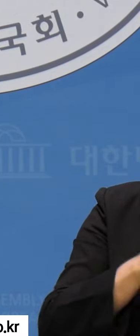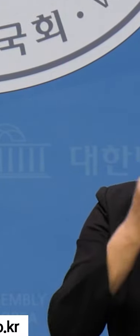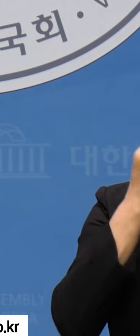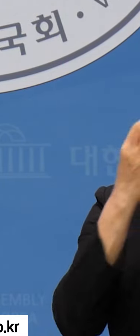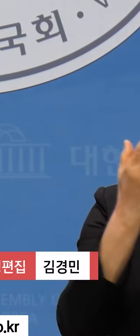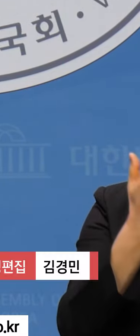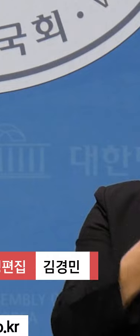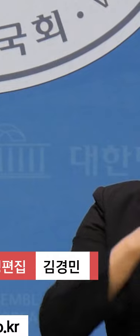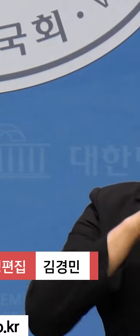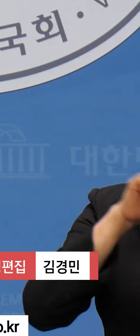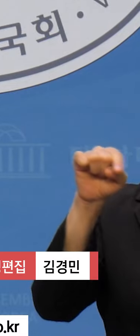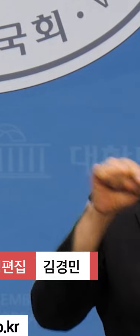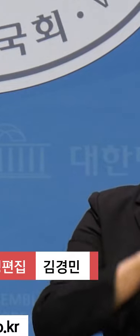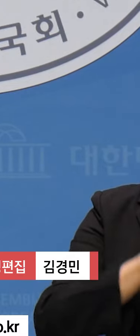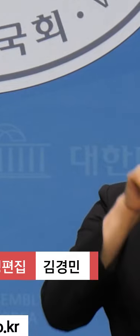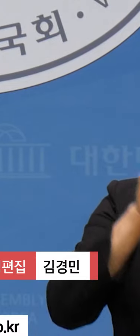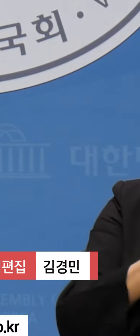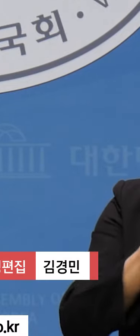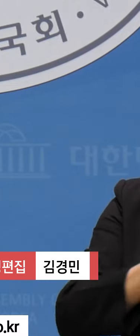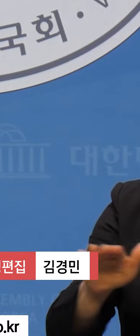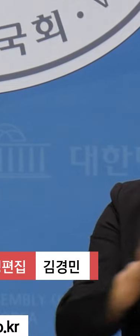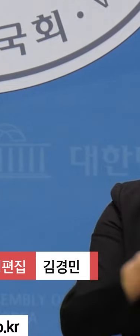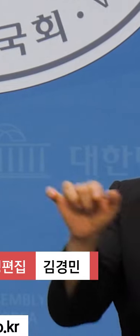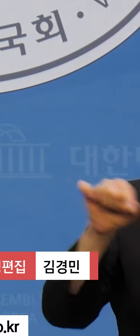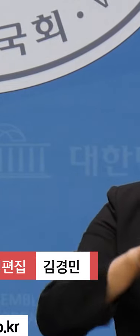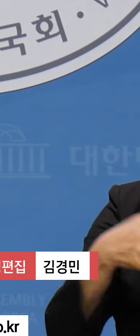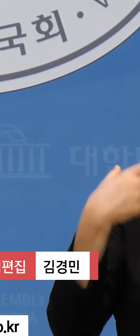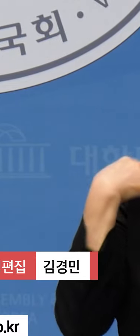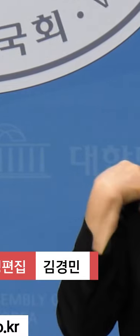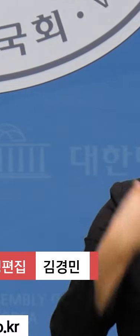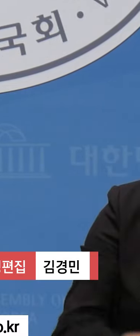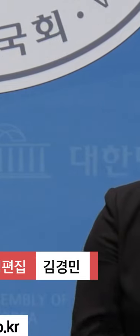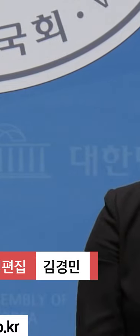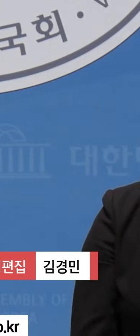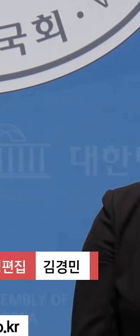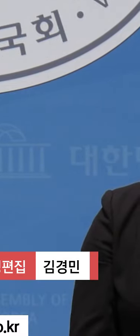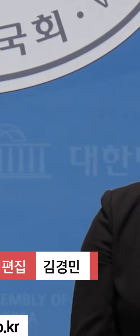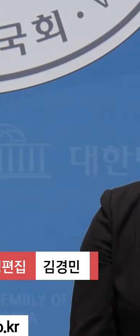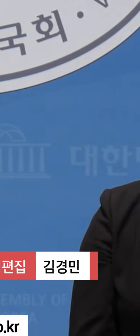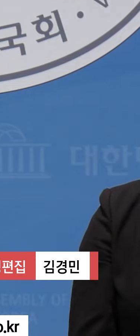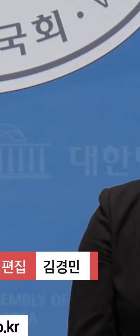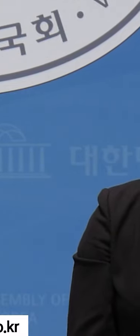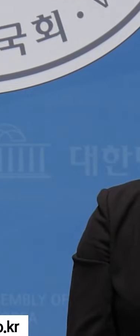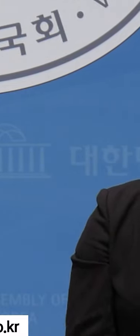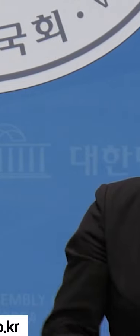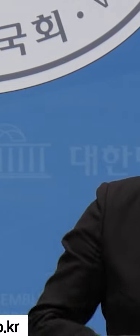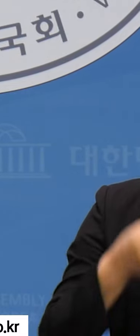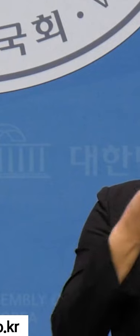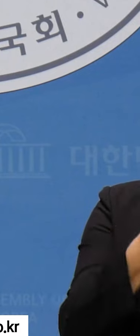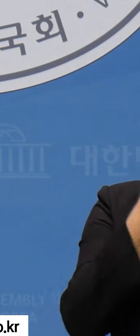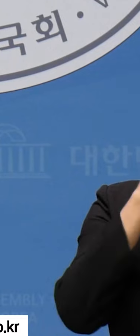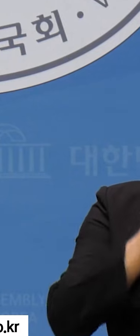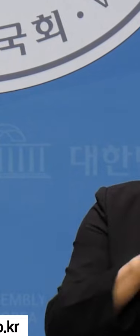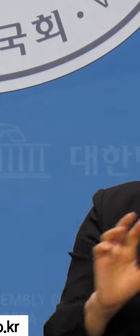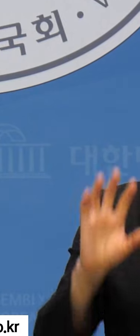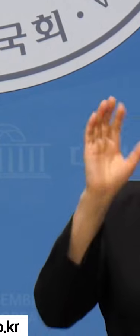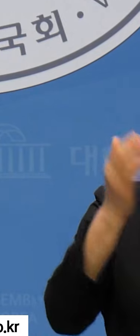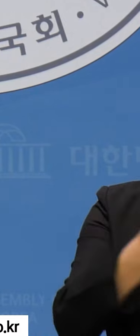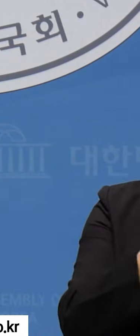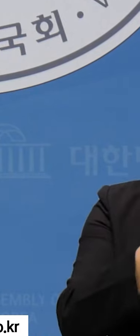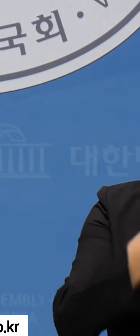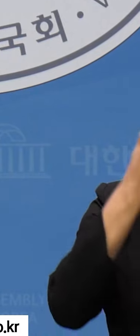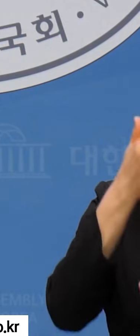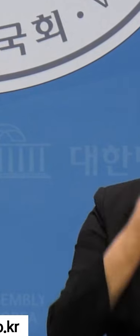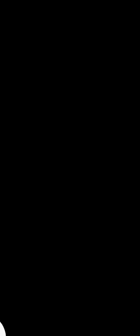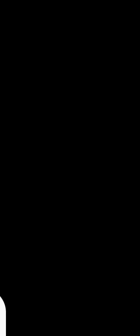새로운 정치 문제를 해결하는 정치를 해나가는 역할을 하겠습니다 제 용감한 도전에 응원해 주십시오